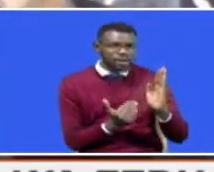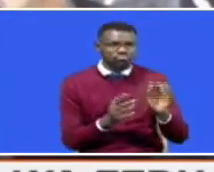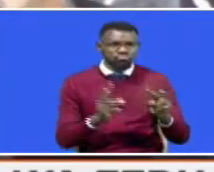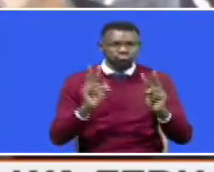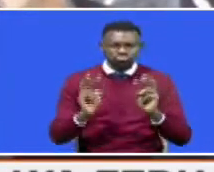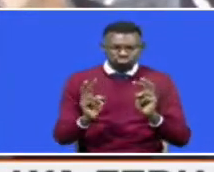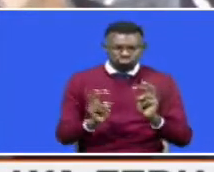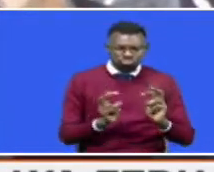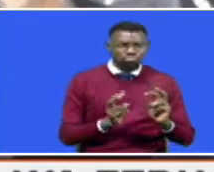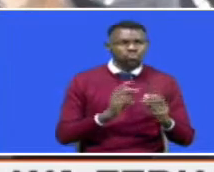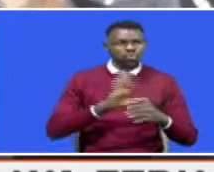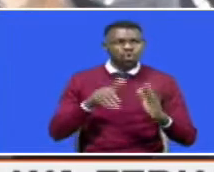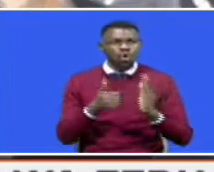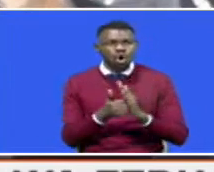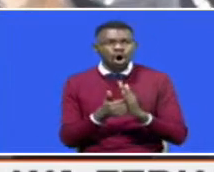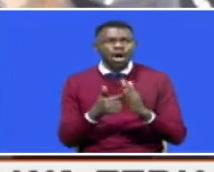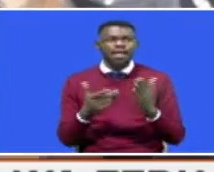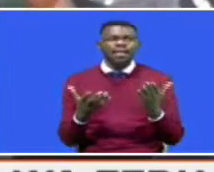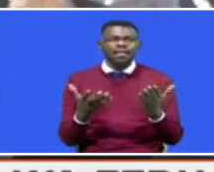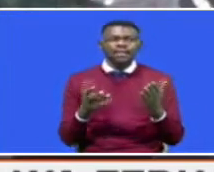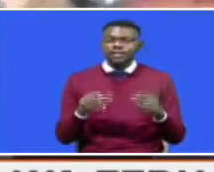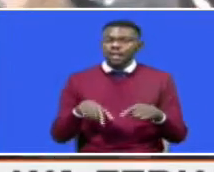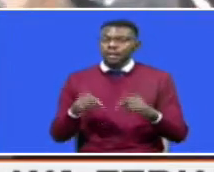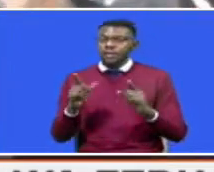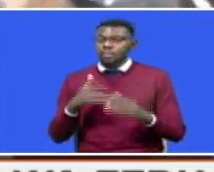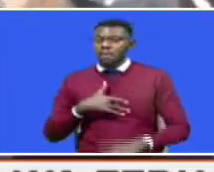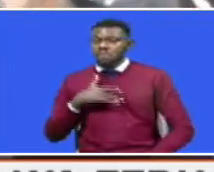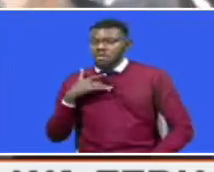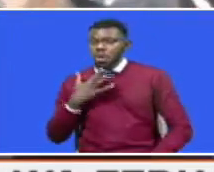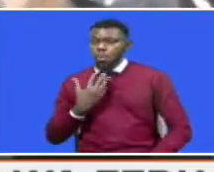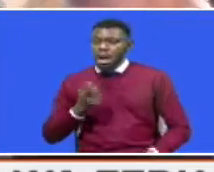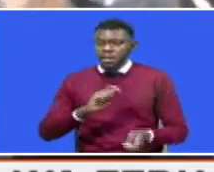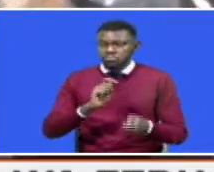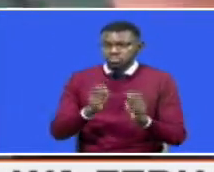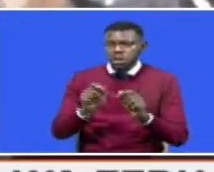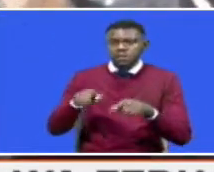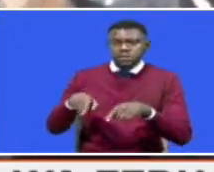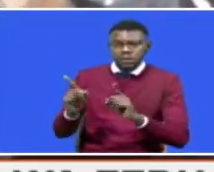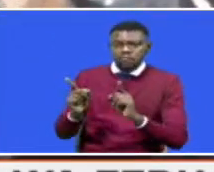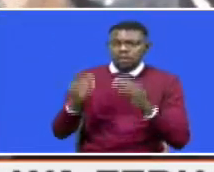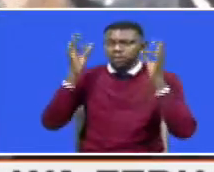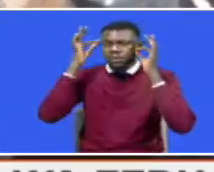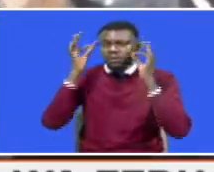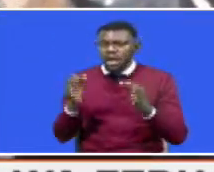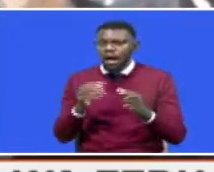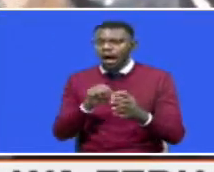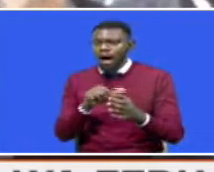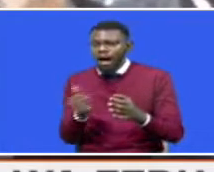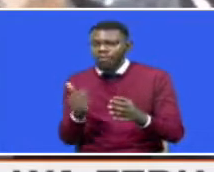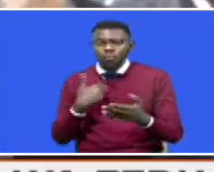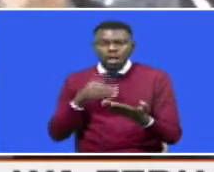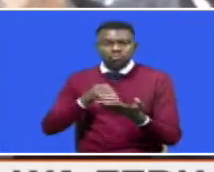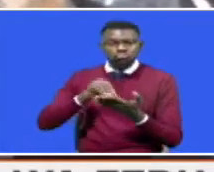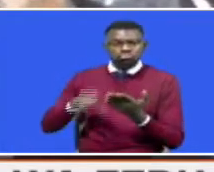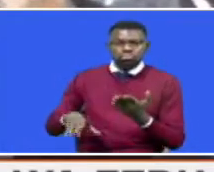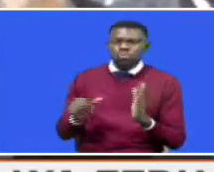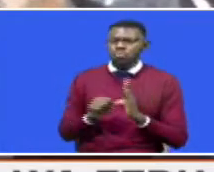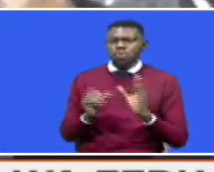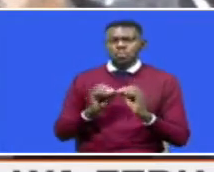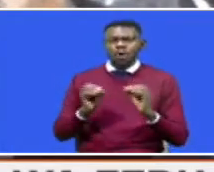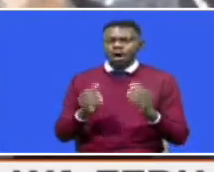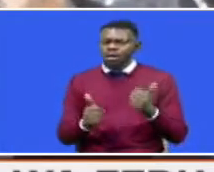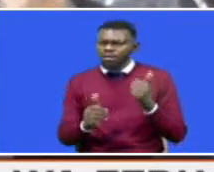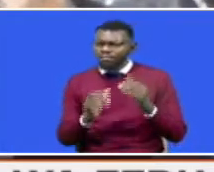steady, where it is not palatable, you can amend, you can delete, those good ones you can